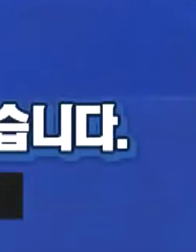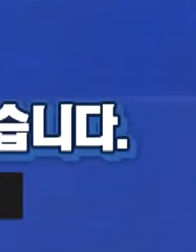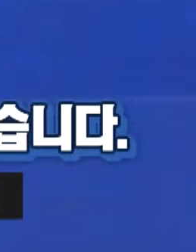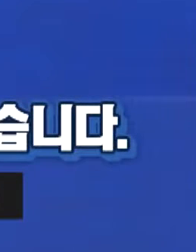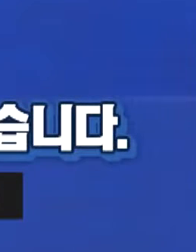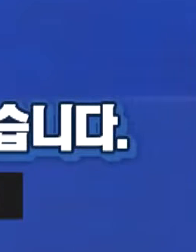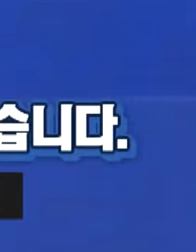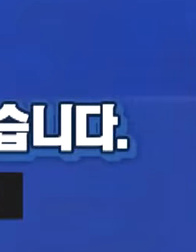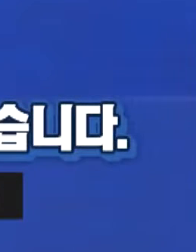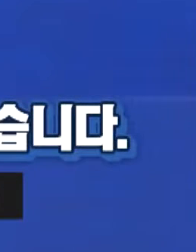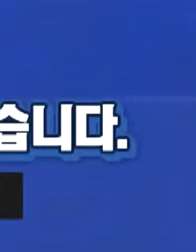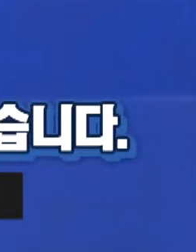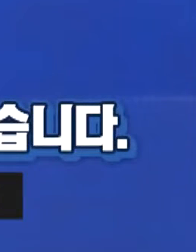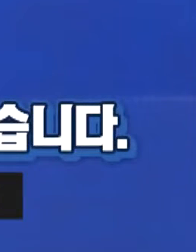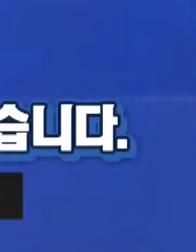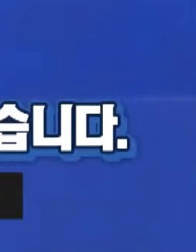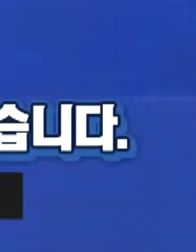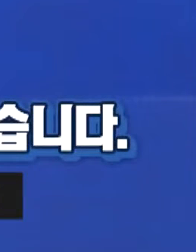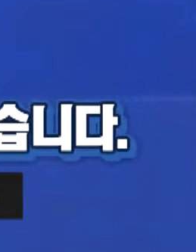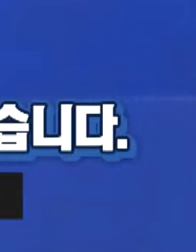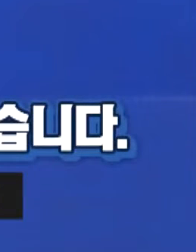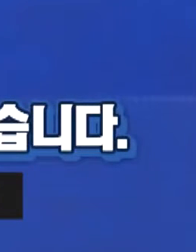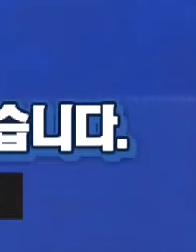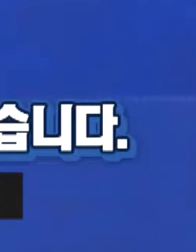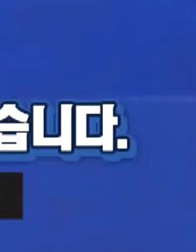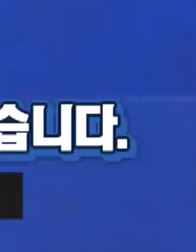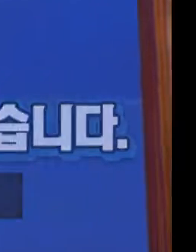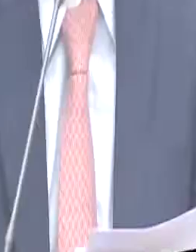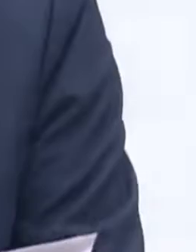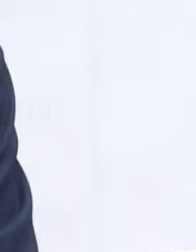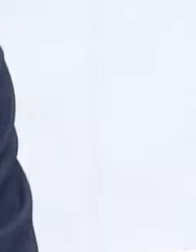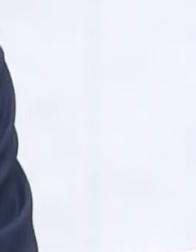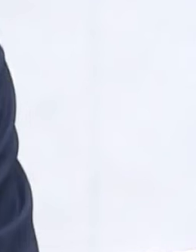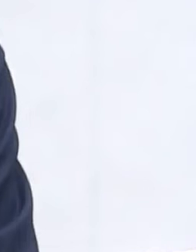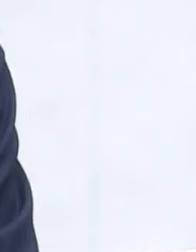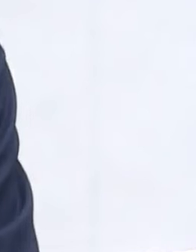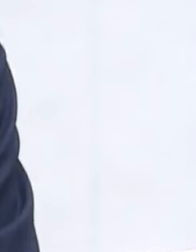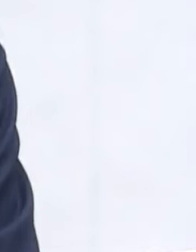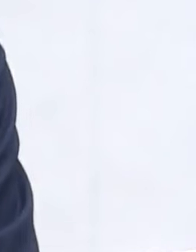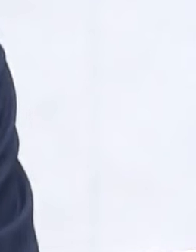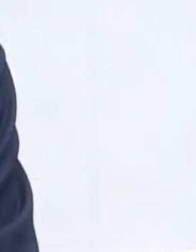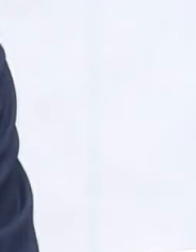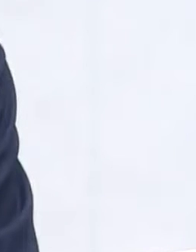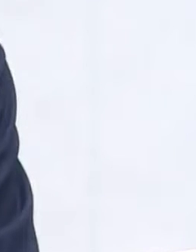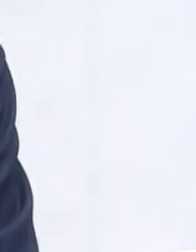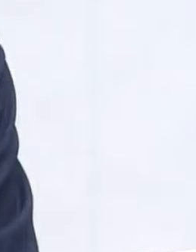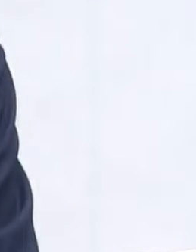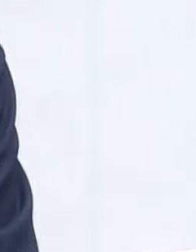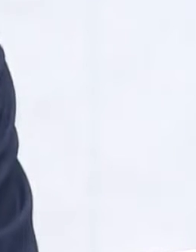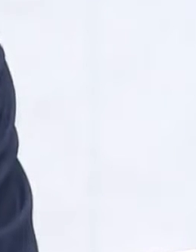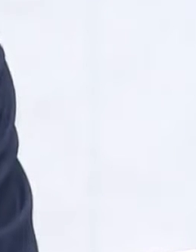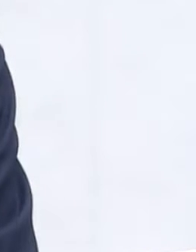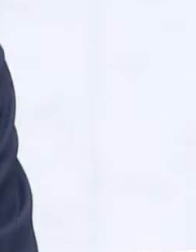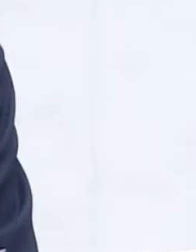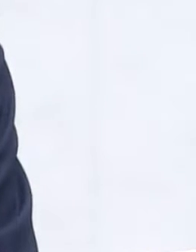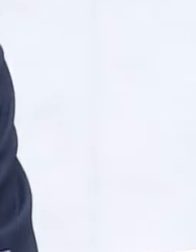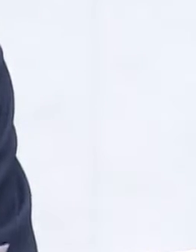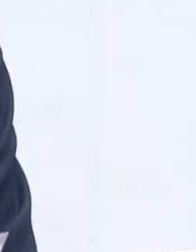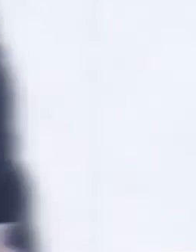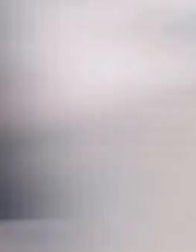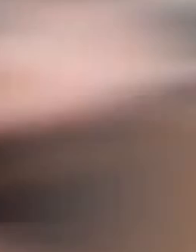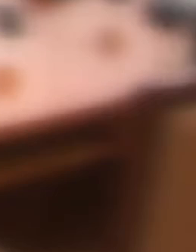노란봉투법도 민심에 따라 조속한 법자의 나서겠습니다 노란 봉투법이 아니라 민주노총